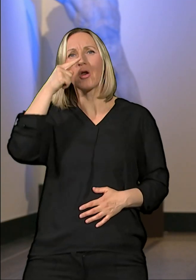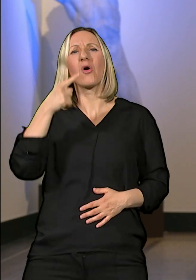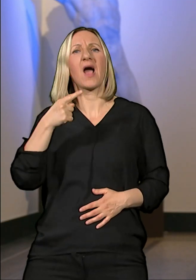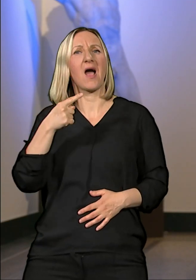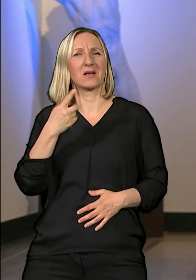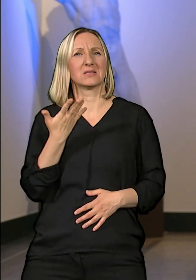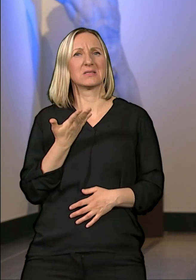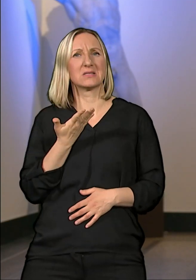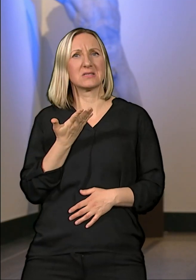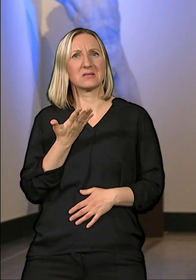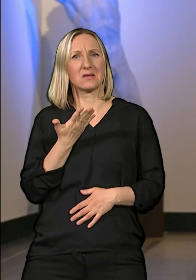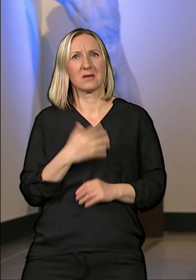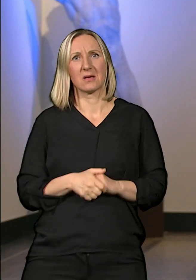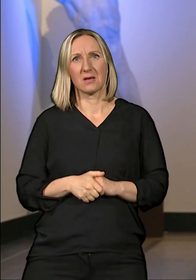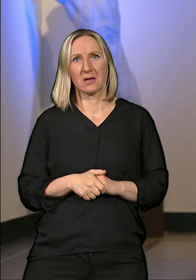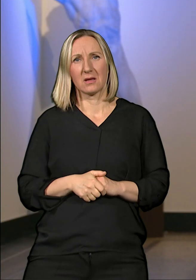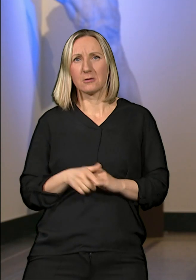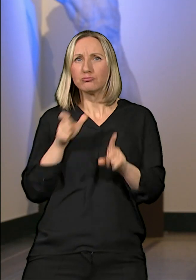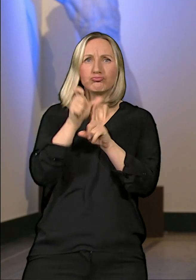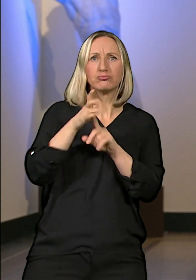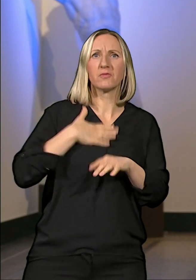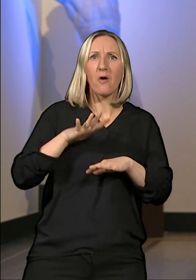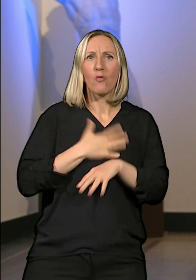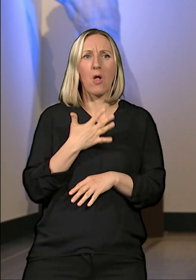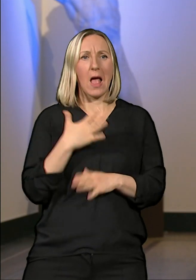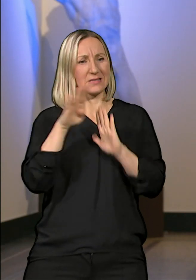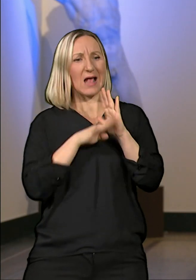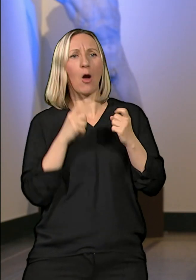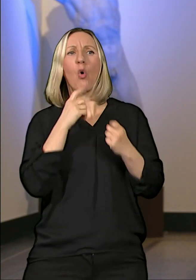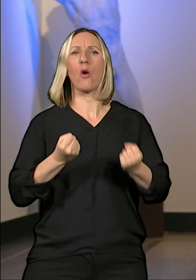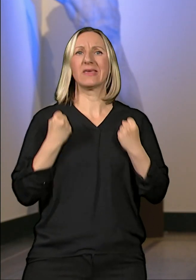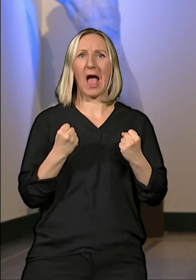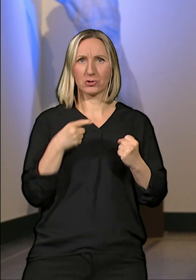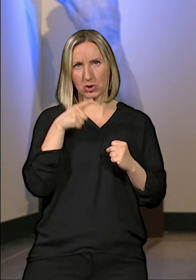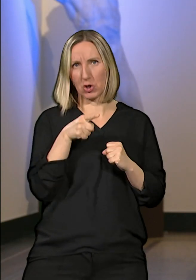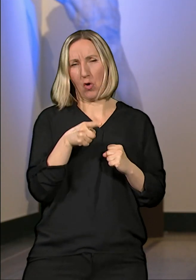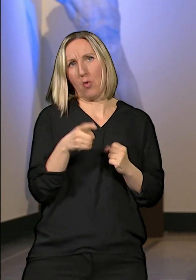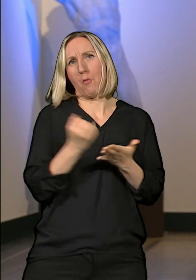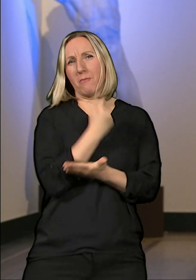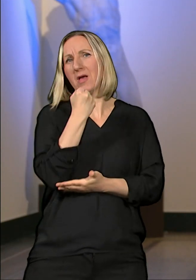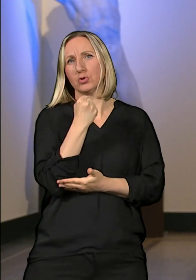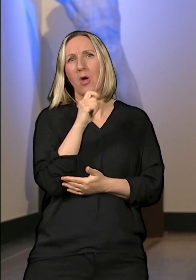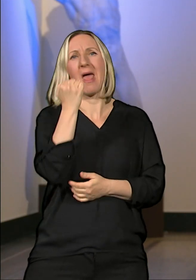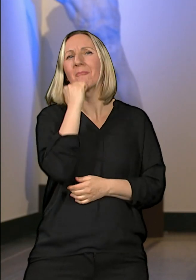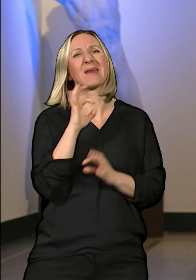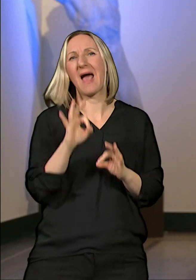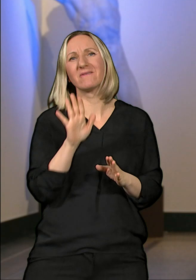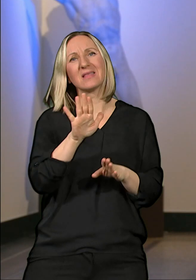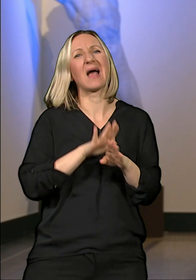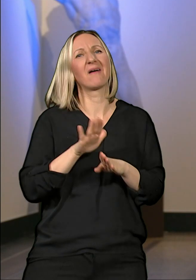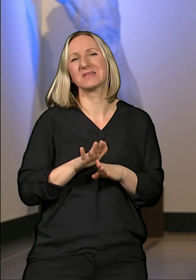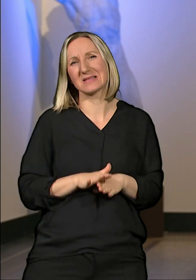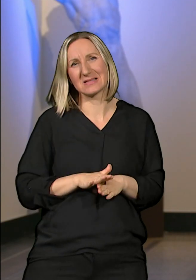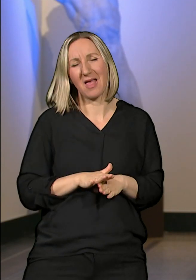o isterivanju svoje volje, o zakonu jačeg, o nepravdi koji je takav sistem i